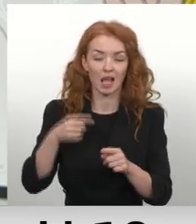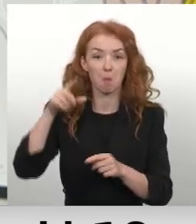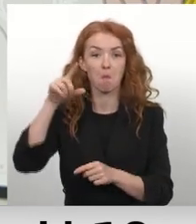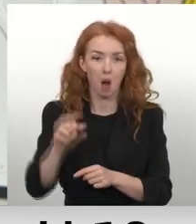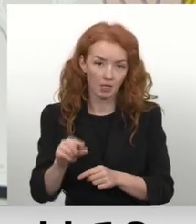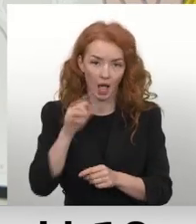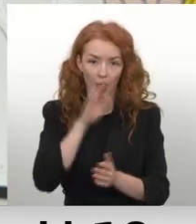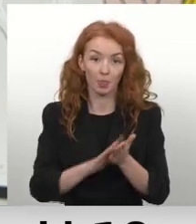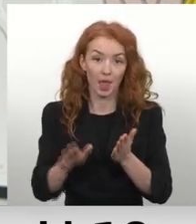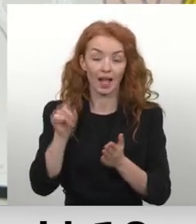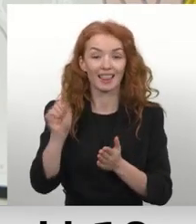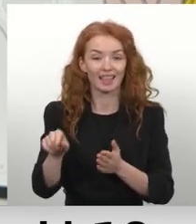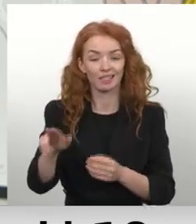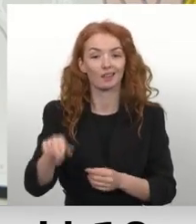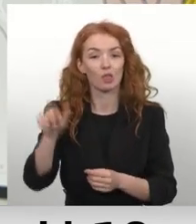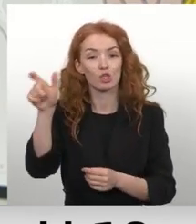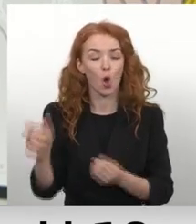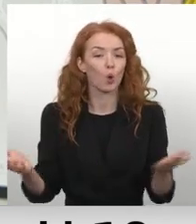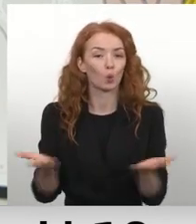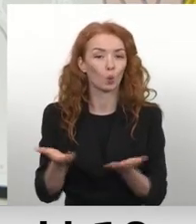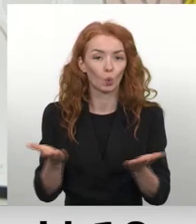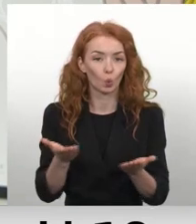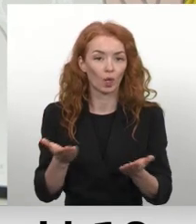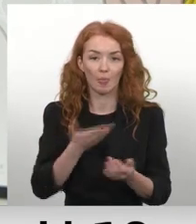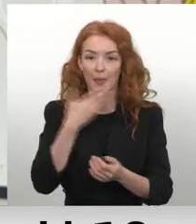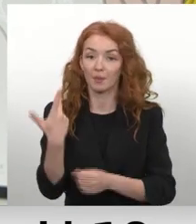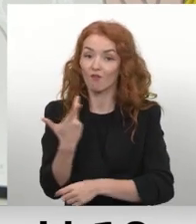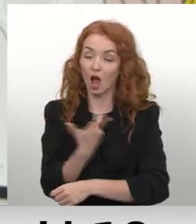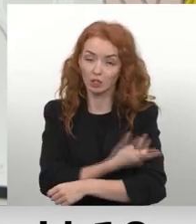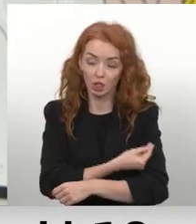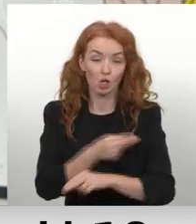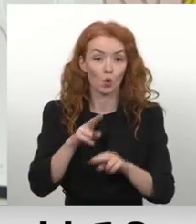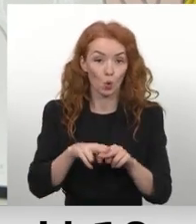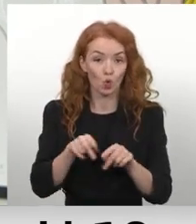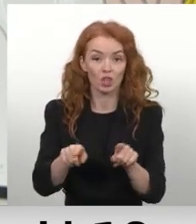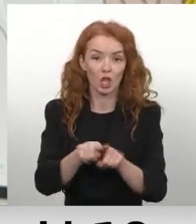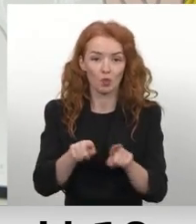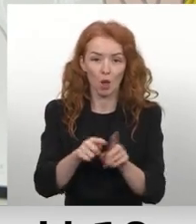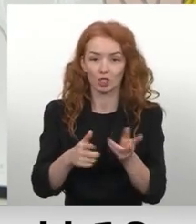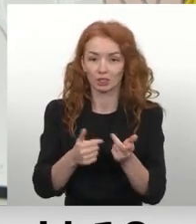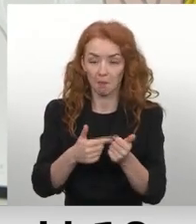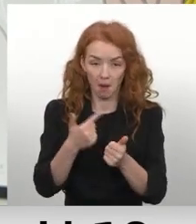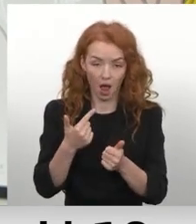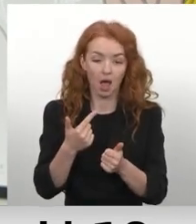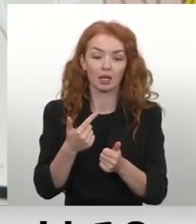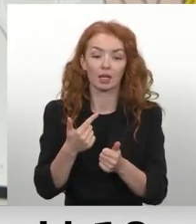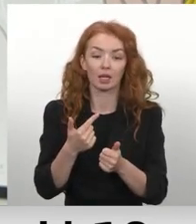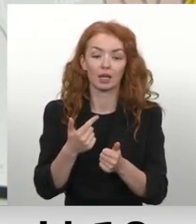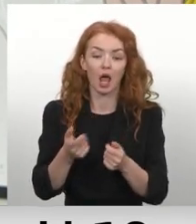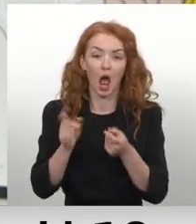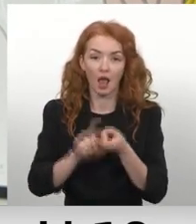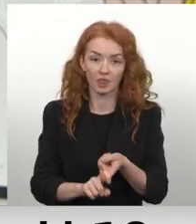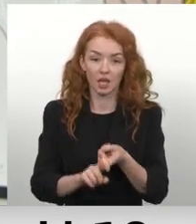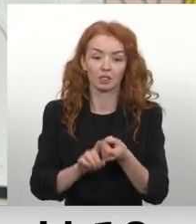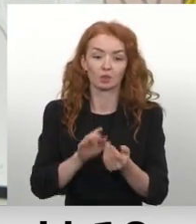mazāk nekā tie seniori, kuri to nebija izdarījuši. Un šie paši cipari diezgan tāpat attiecas arī